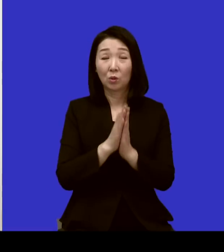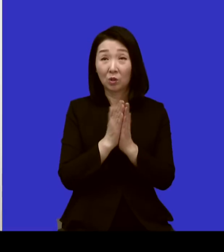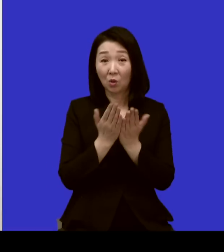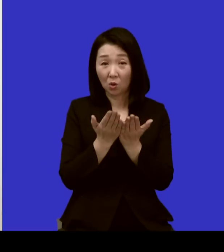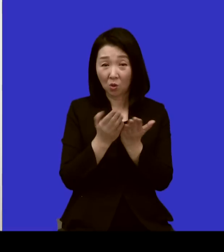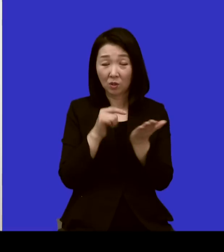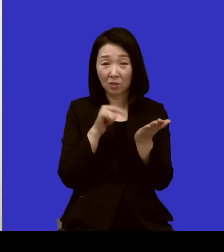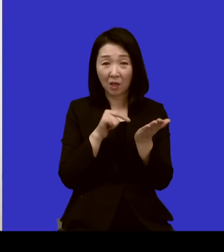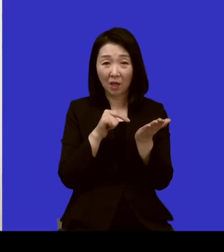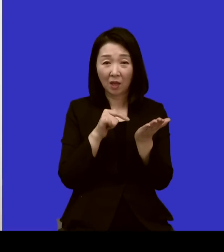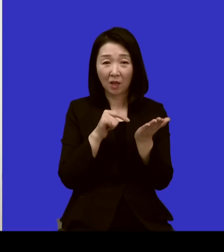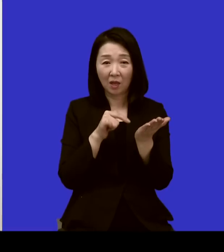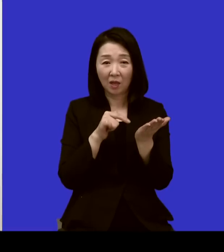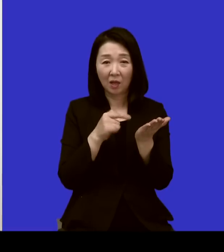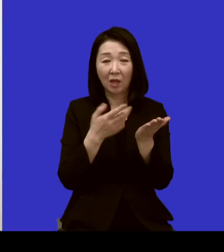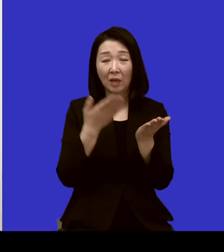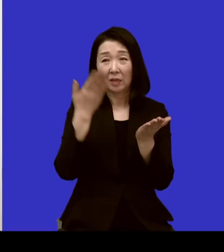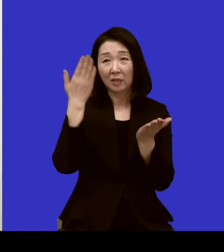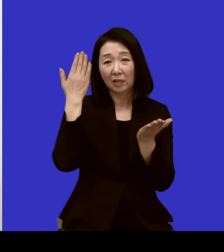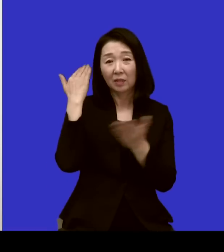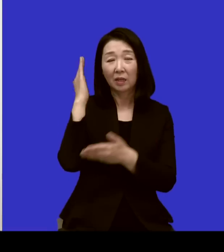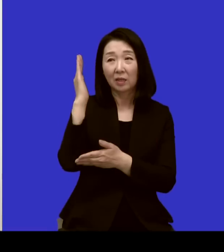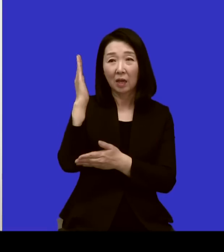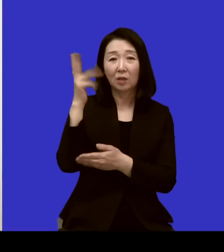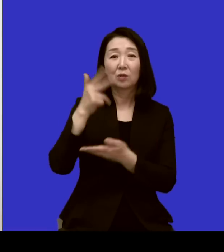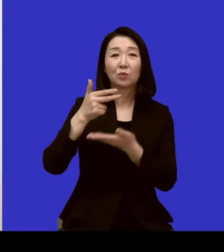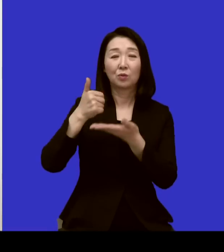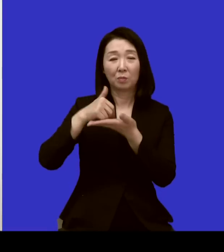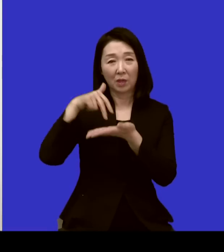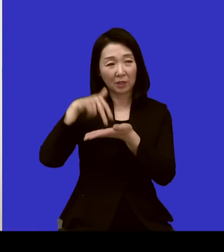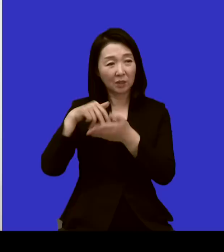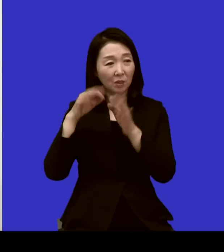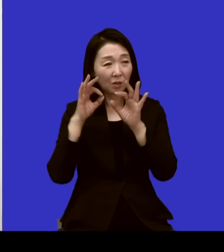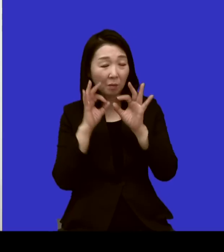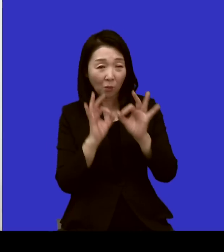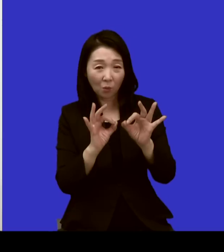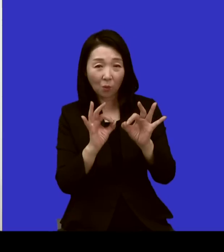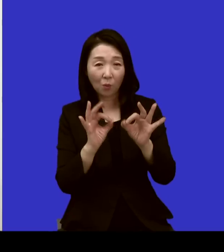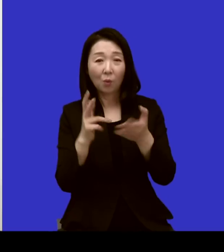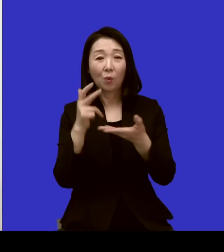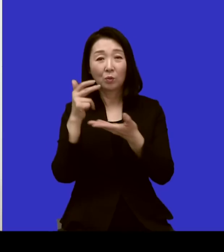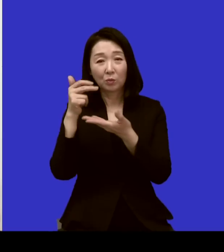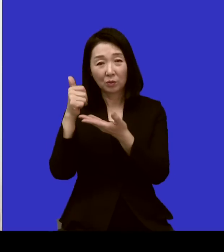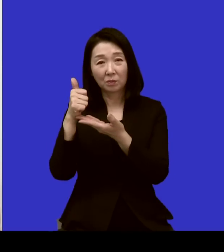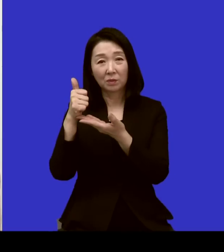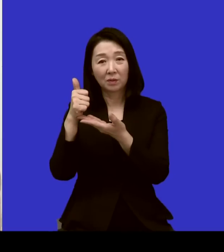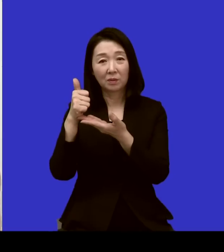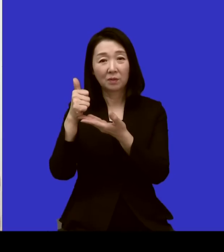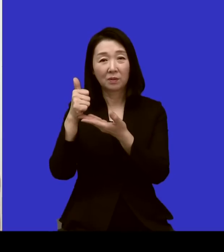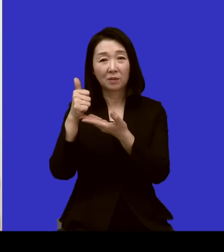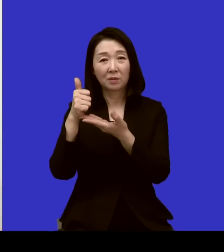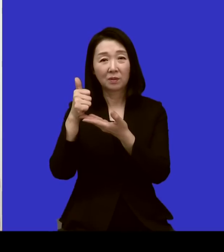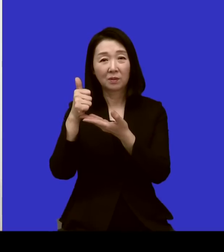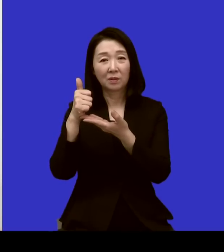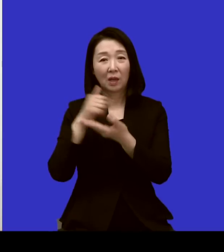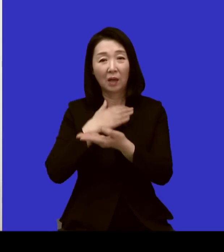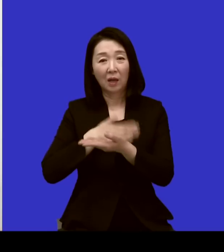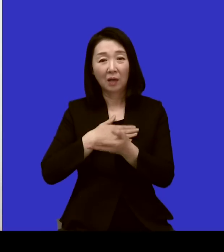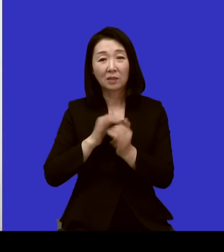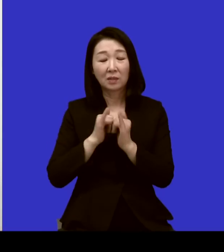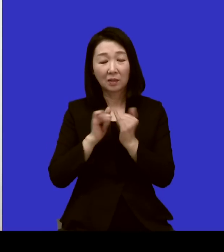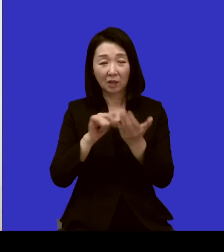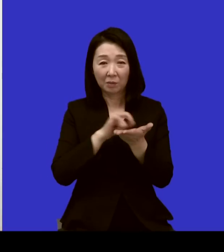성경책이 네. 사실 그때 당시의 이야기를 주님의 시선에서 주님이 그렇죠. 주님을 아시는